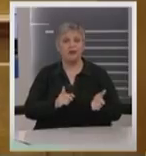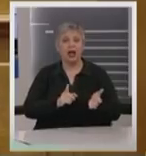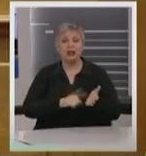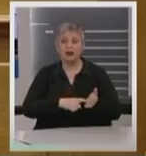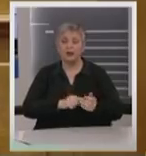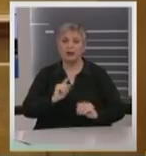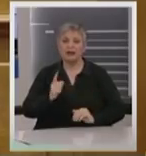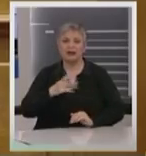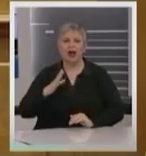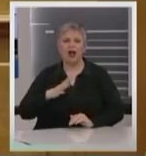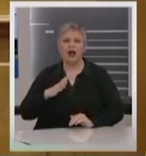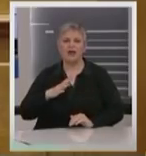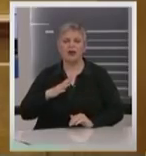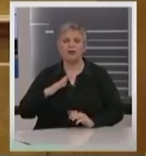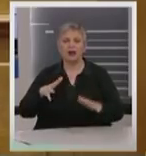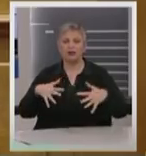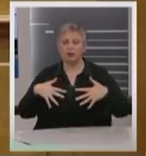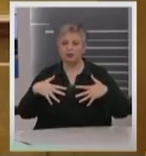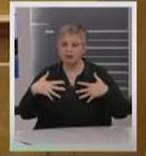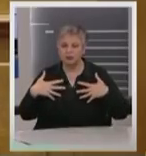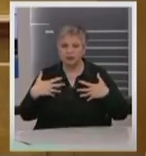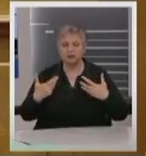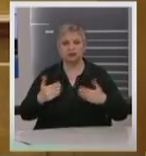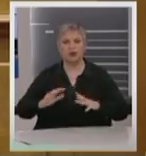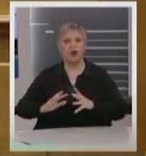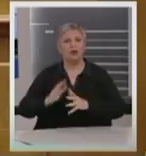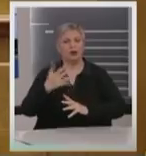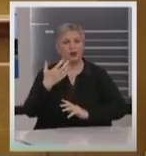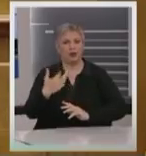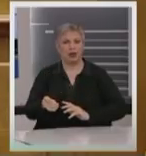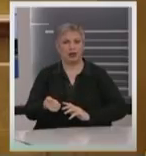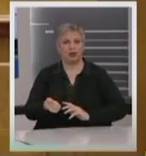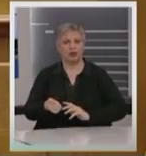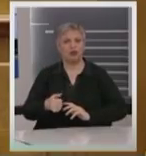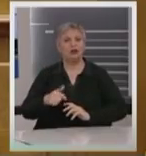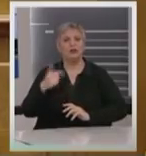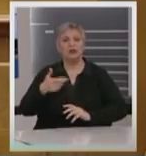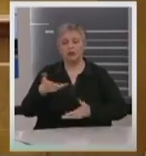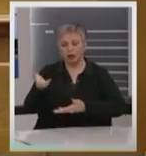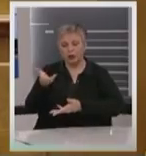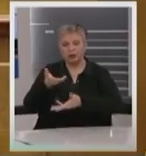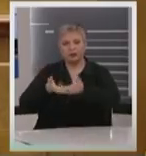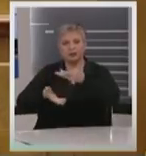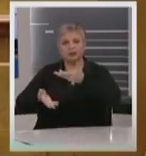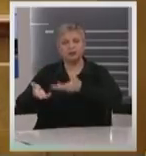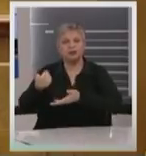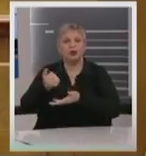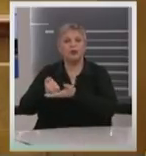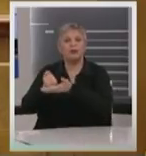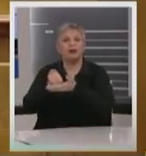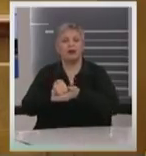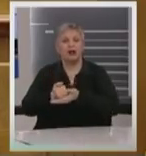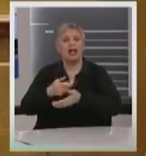την κοινωνία. Με ένα στιβαρό πρόγραμμα κοινωνικής αλληλεγγύης που εξασφαλίζει υψηλού επίπεδου